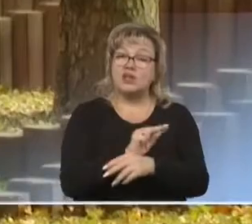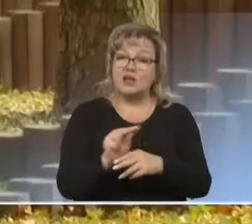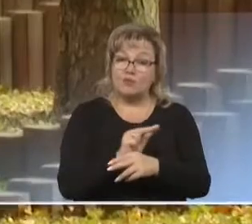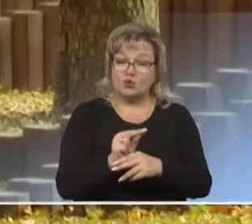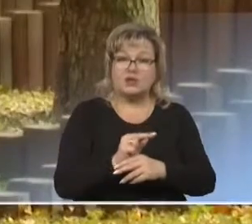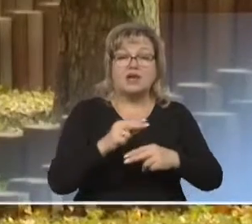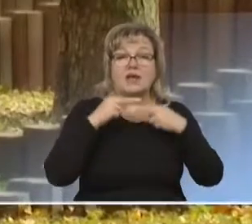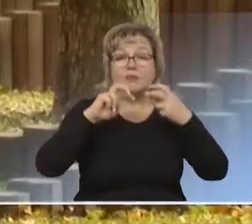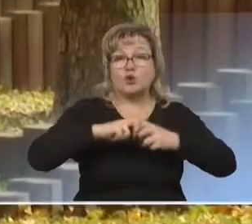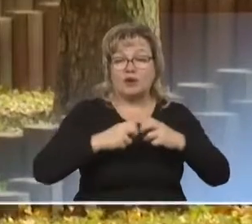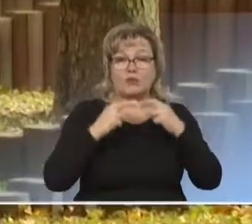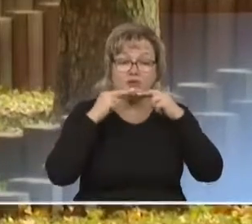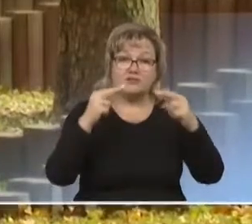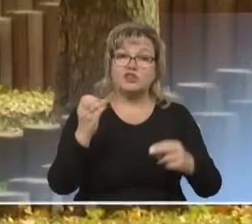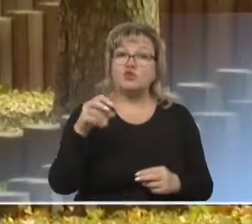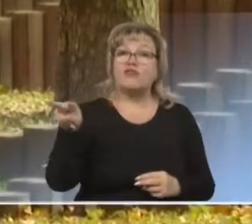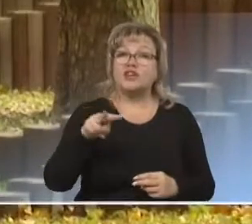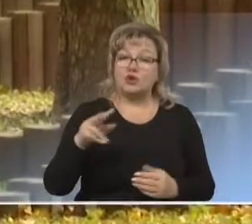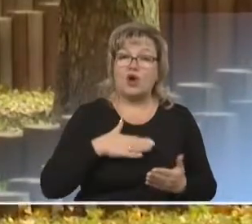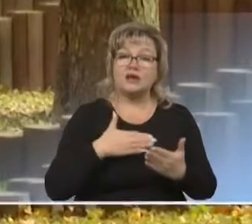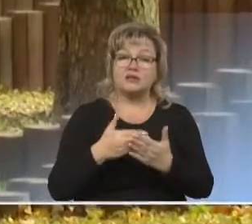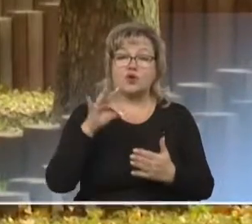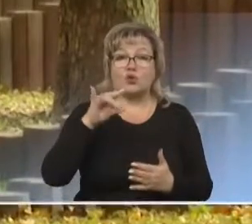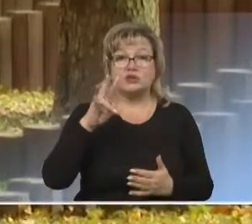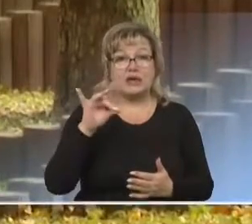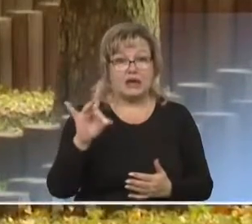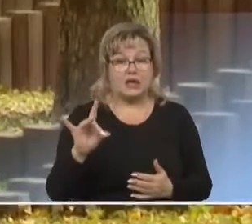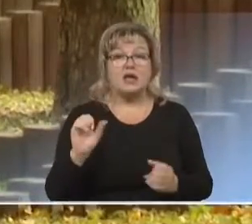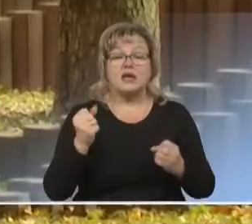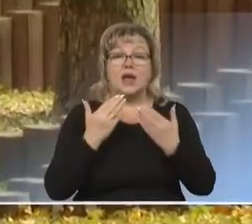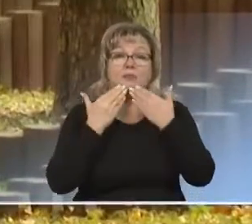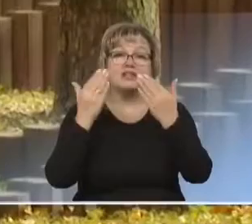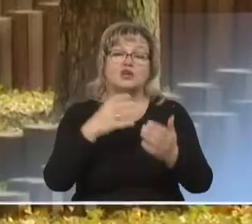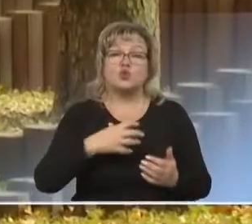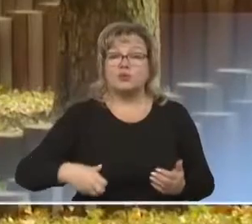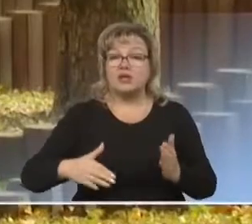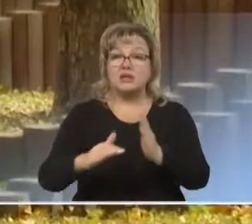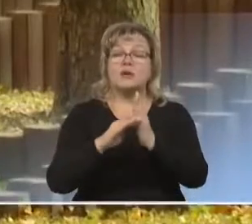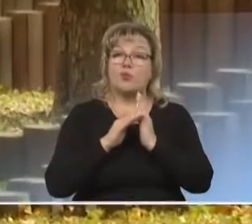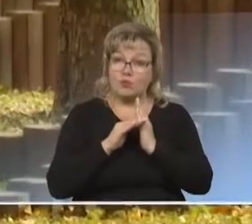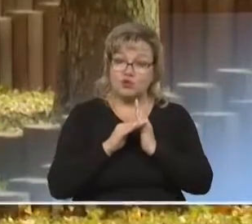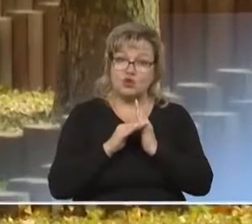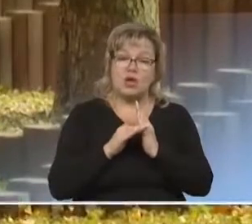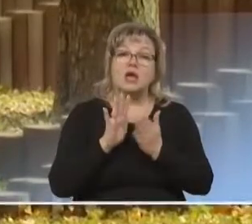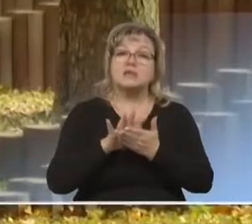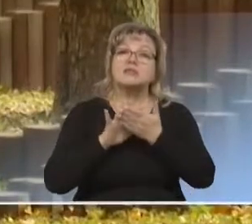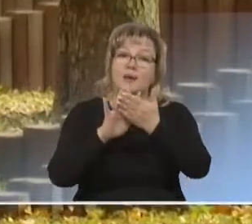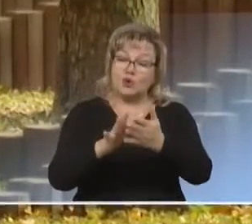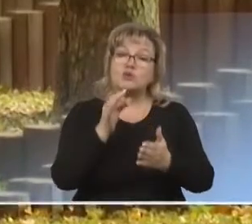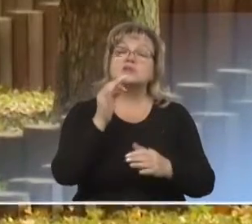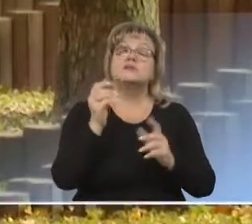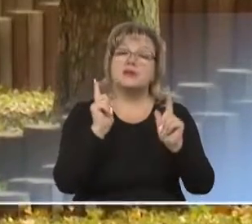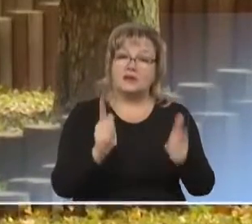проблему обратили внимание еще в июле активисты ОНФ и обратились к губернатору за помощью. Запрос одобрен, и